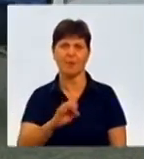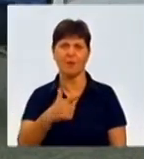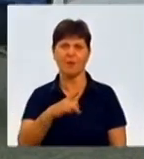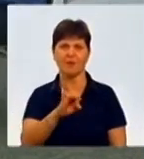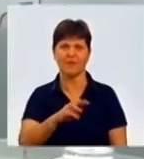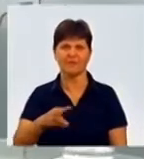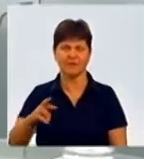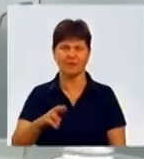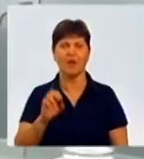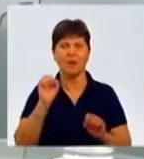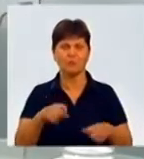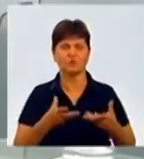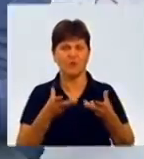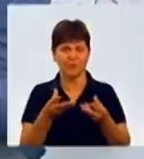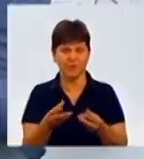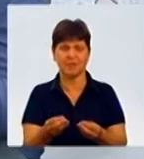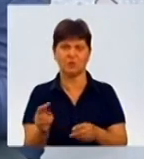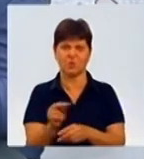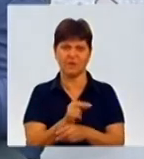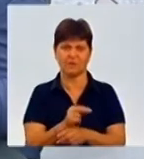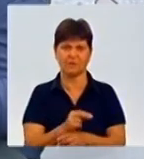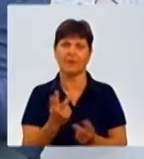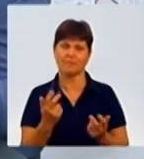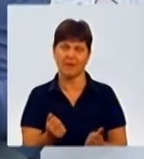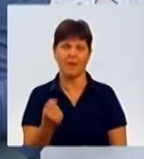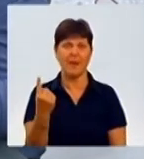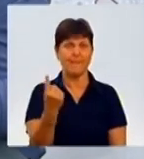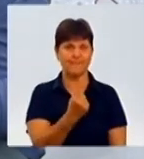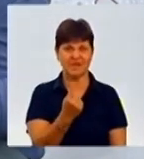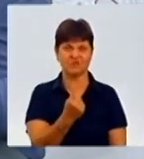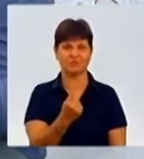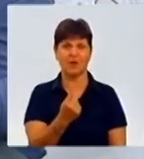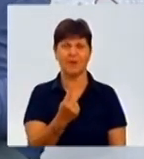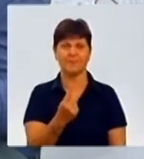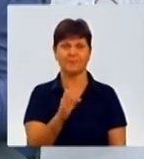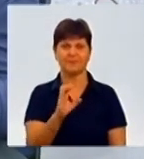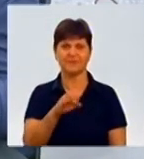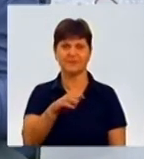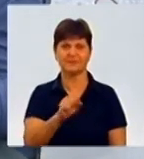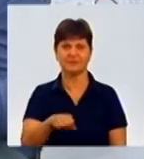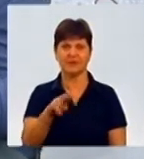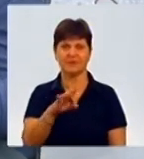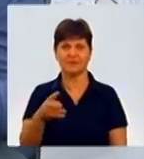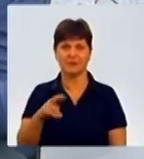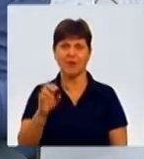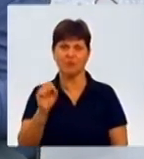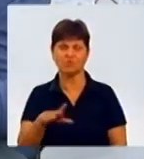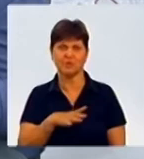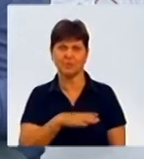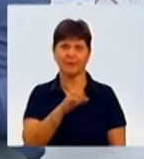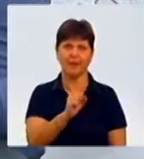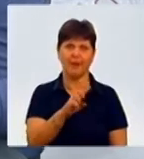вплинути на хворобу і лікувати. Абсолютно правильно, тому що перша стадія теж може бути різною. Вона може бути А, Б, С, в залежності від розмірів